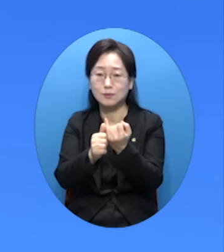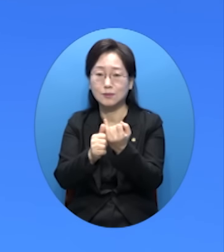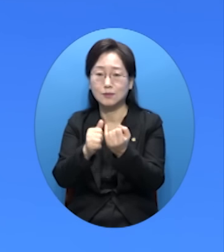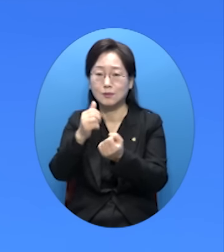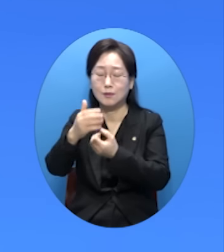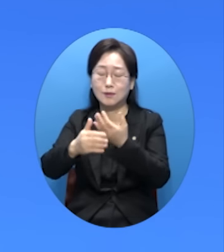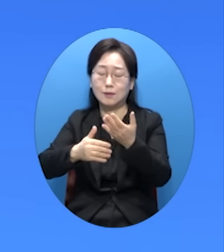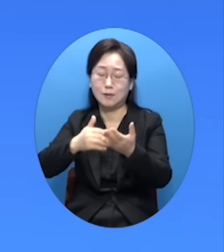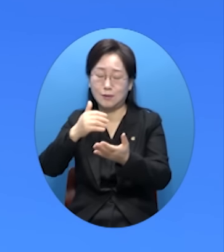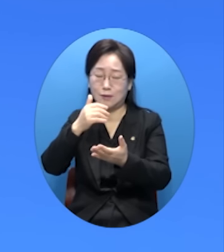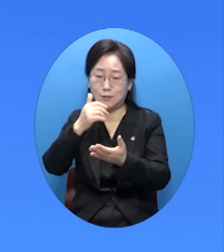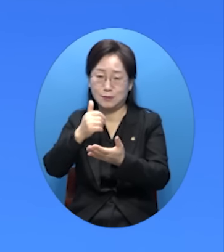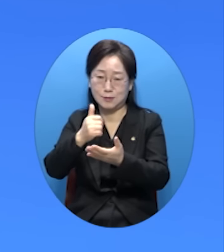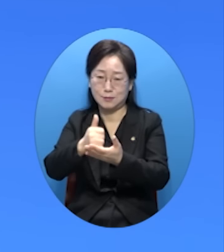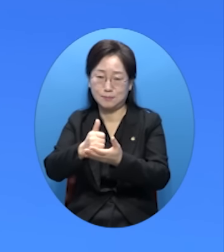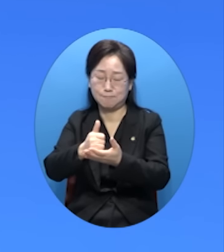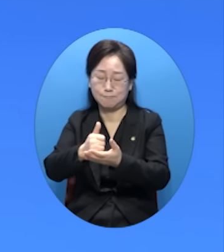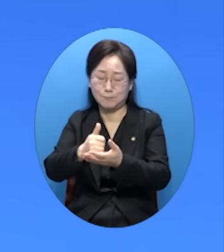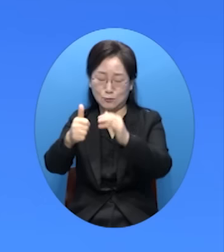하나님 앞에 더 귀하게 쓰임받는